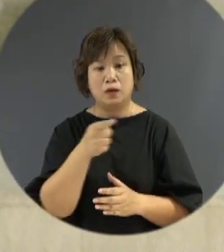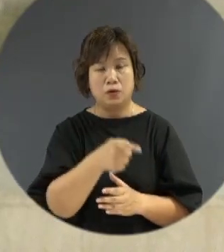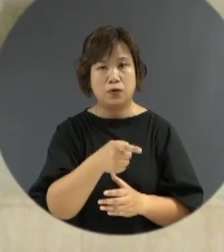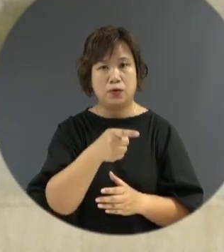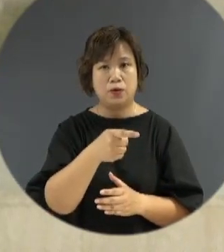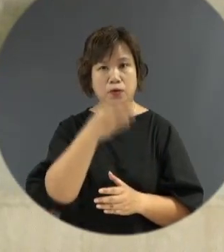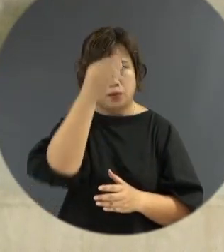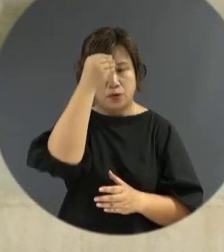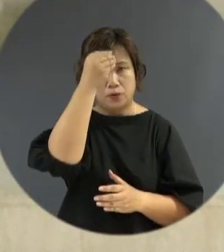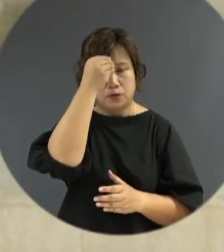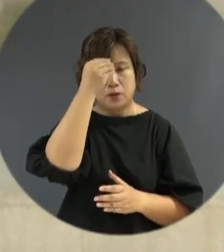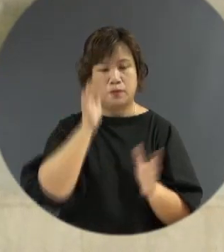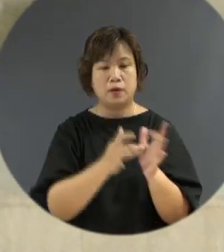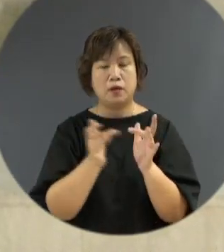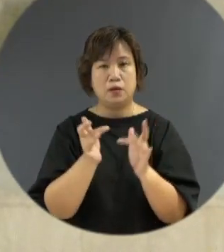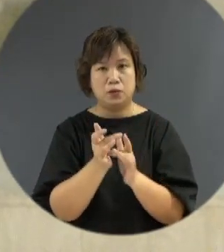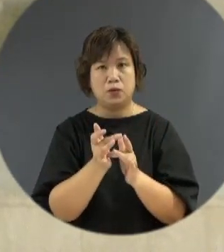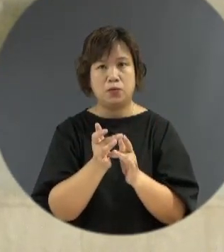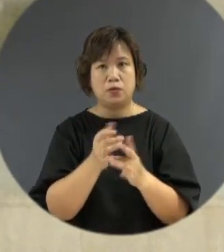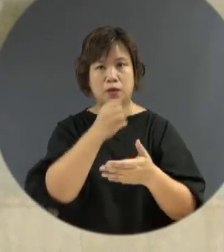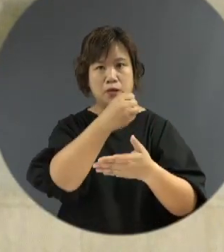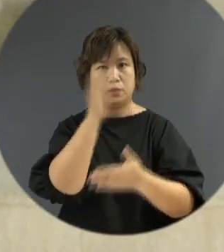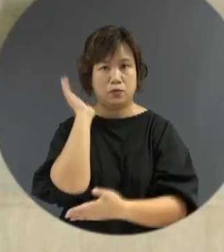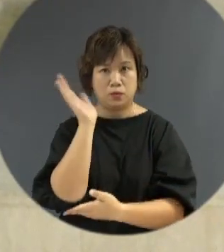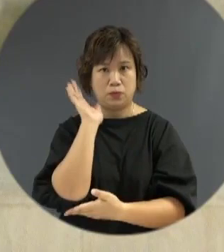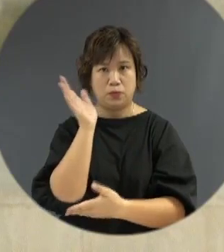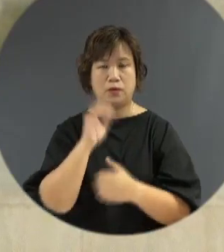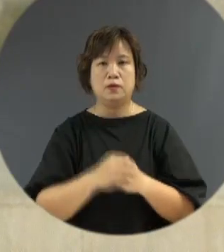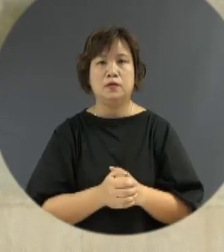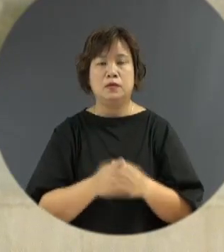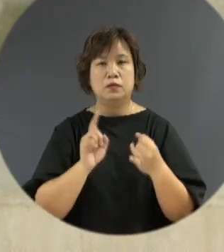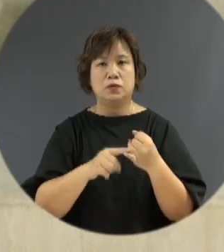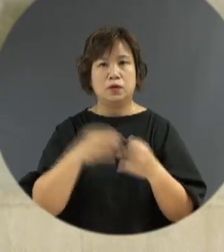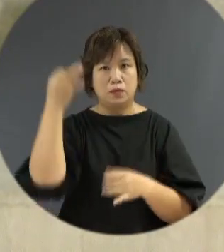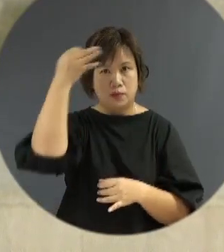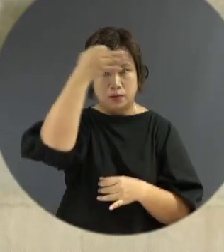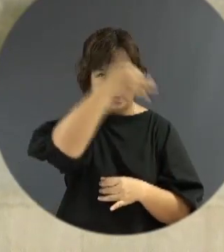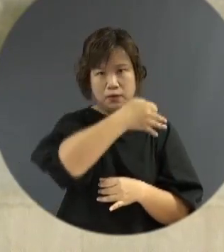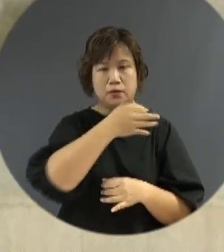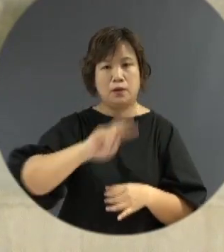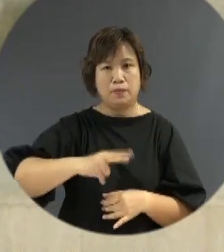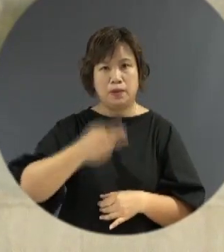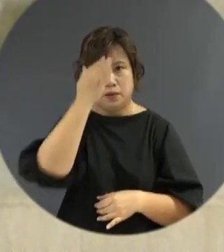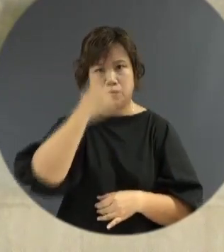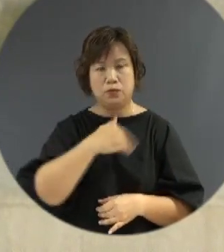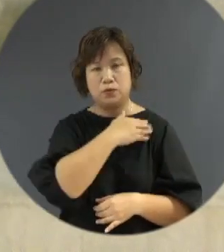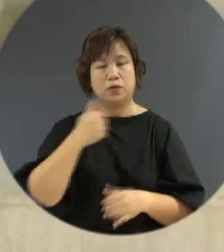习基督宗教道理，最后领洗成为天主教徒。可